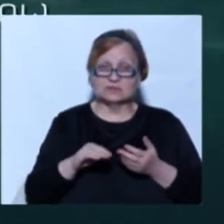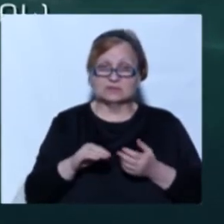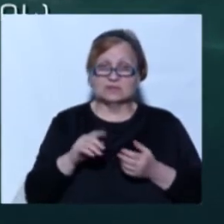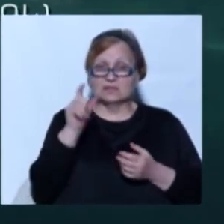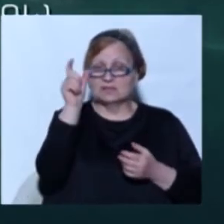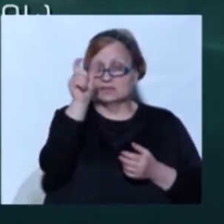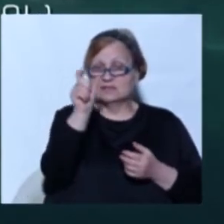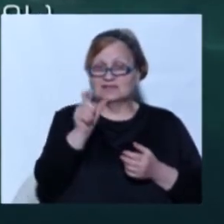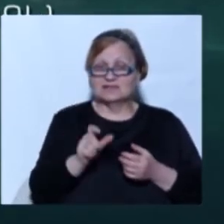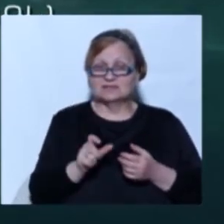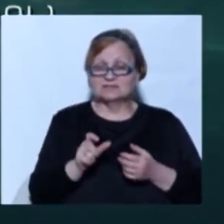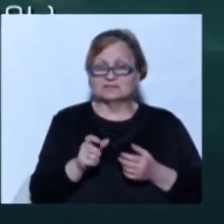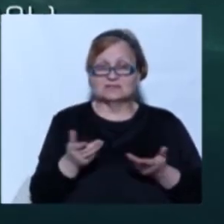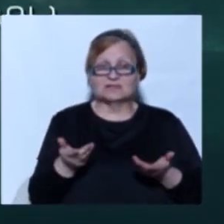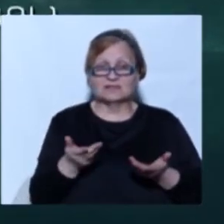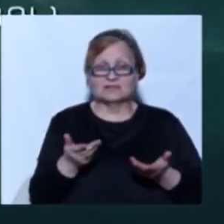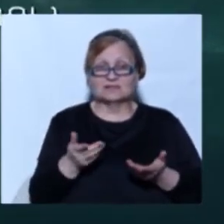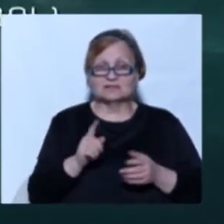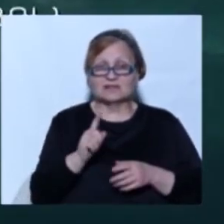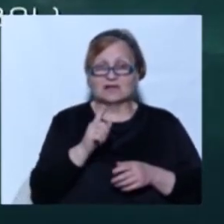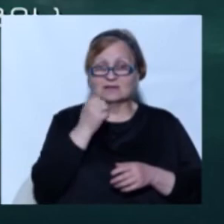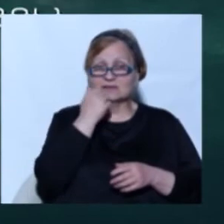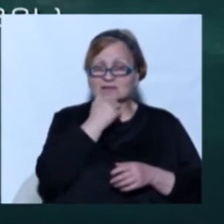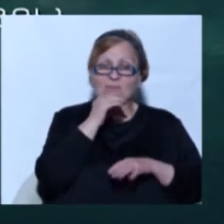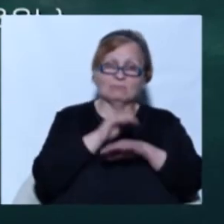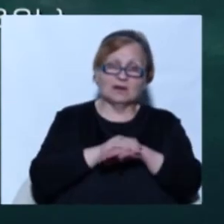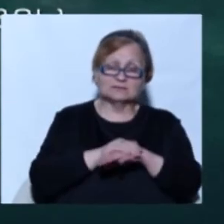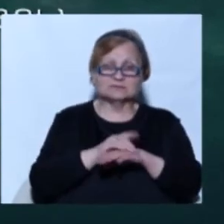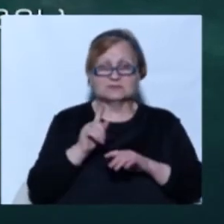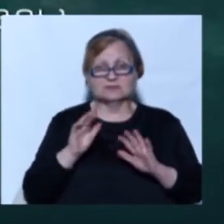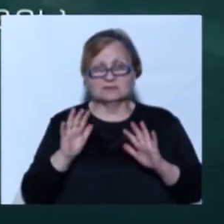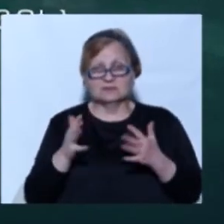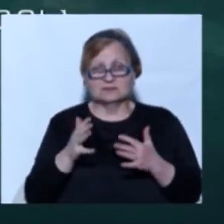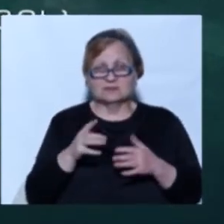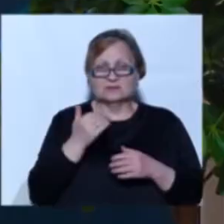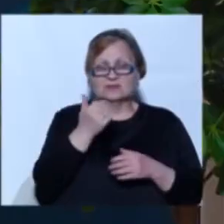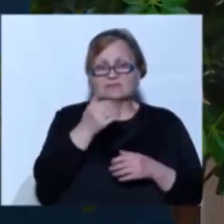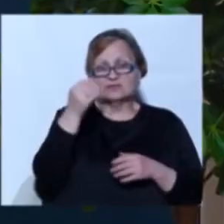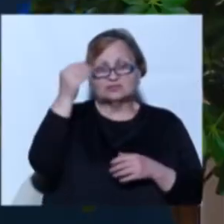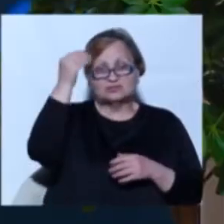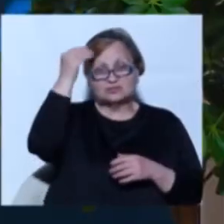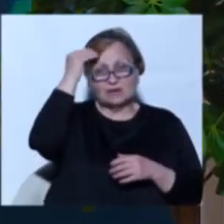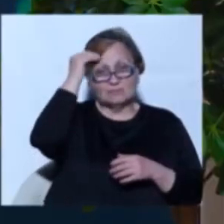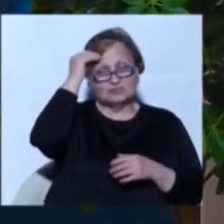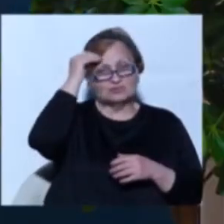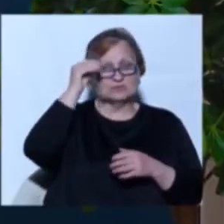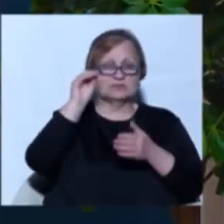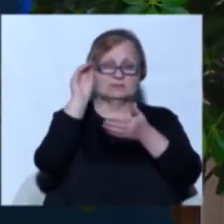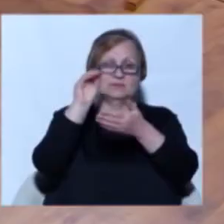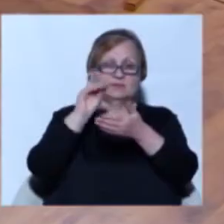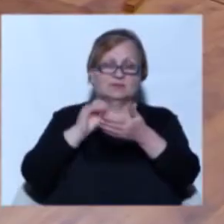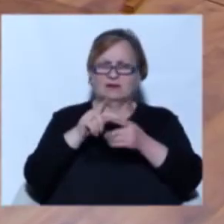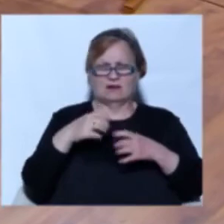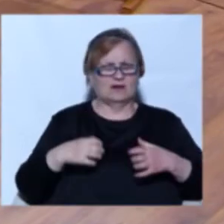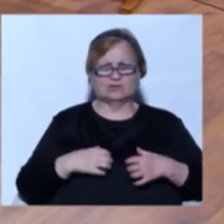ლექსი, რომელშიც რაიმე საგნით, ფაქტით ან მოვლენით გამოწვეულ თქვენ შთაბეჭდილებებს ასახავთ. არ